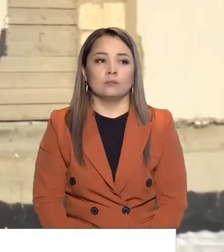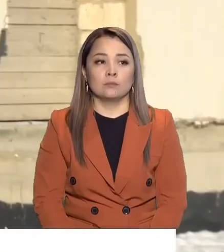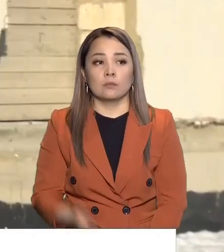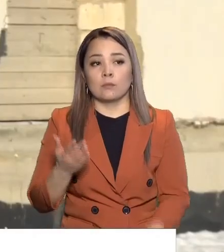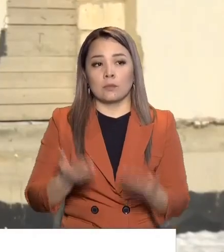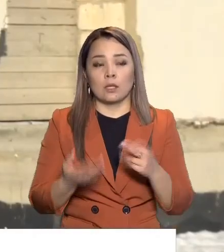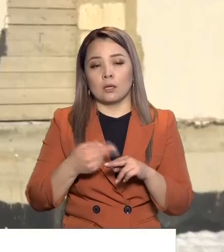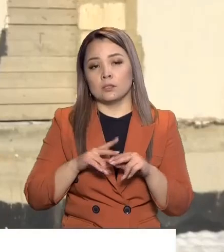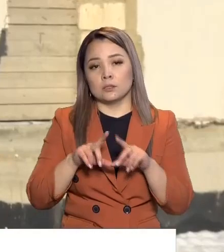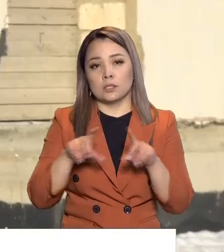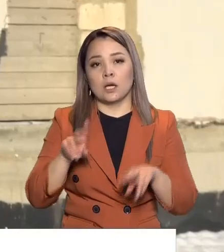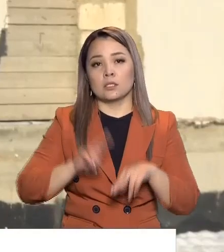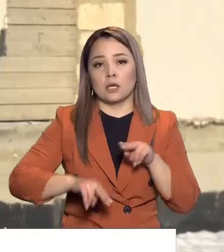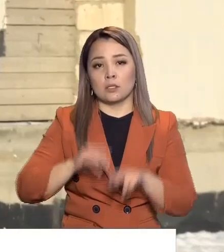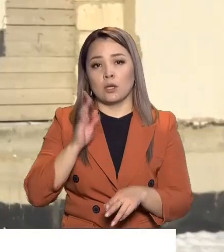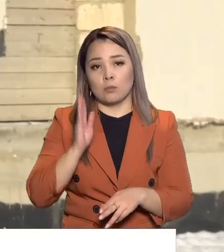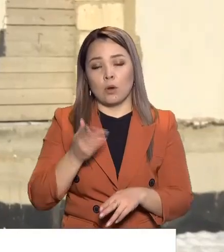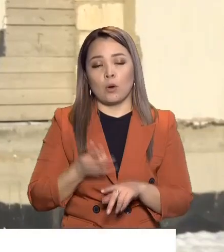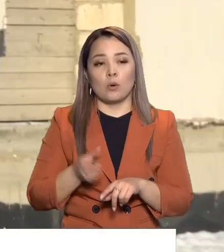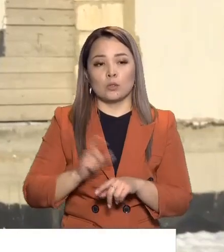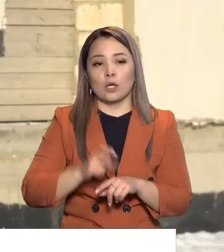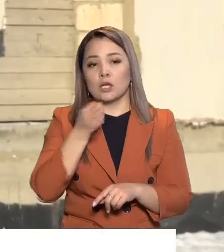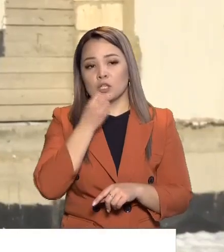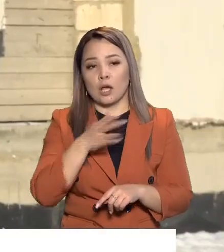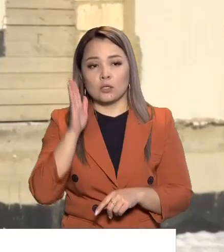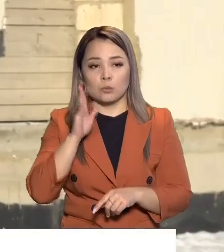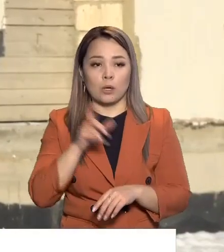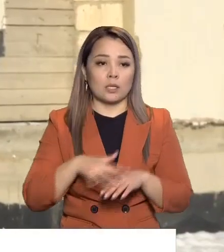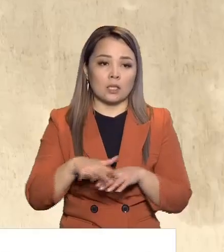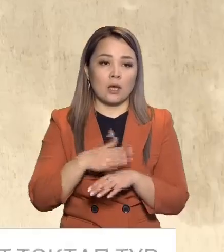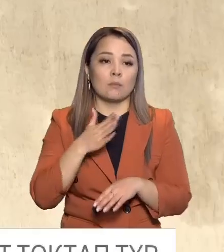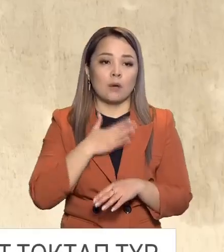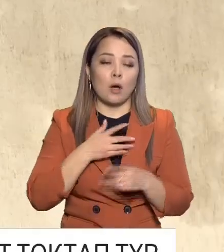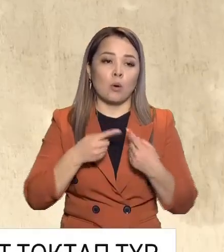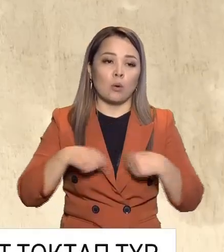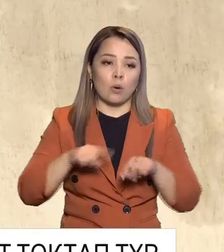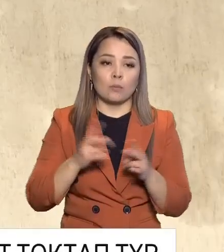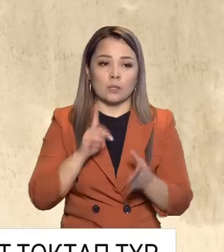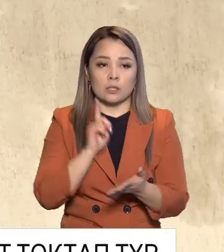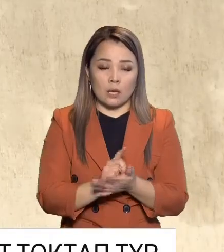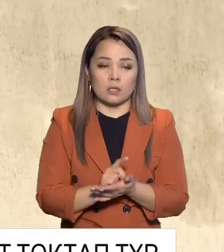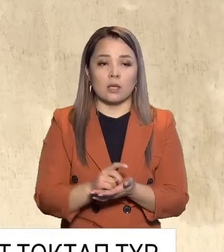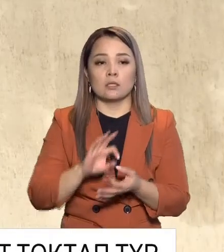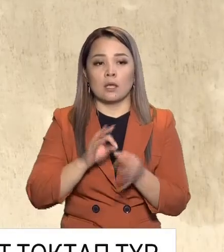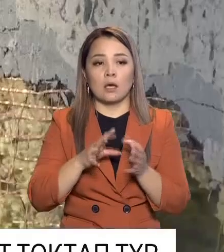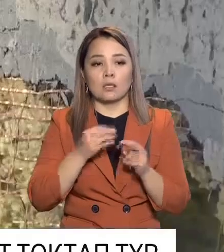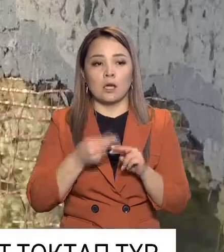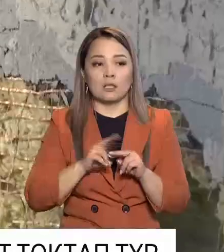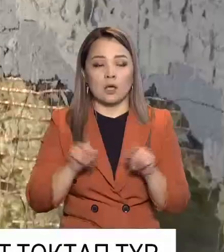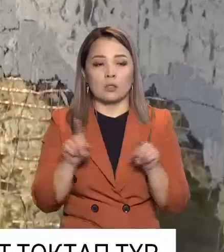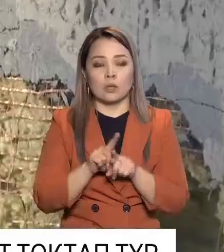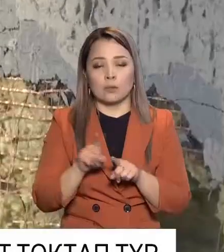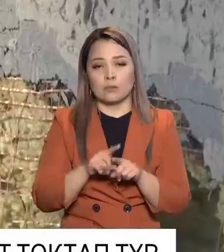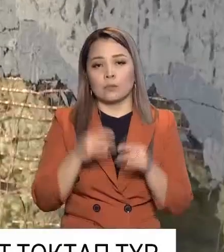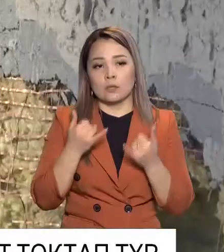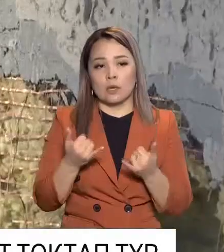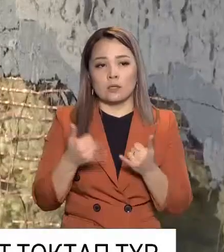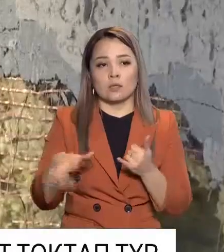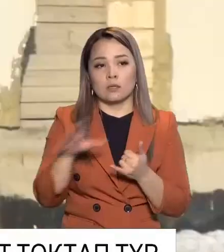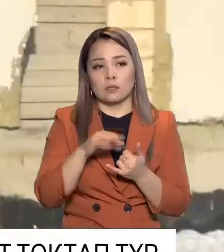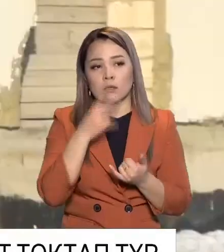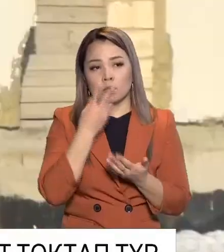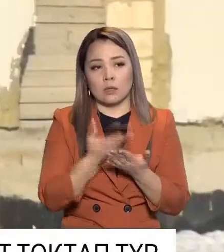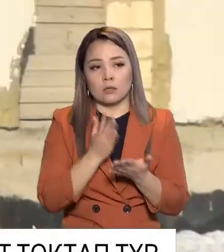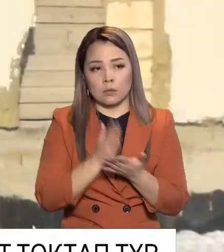нысан салынса, өте жақсы болар еді халық үшін де, біздің қоғам үшін де. Мәдениет үйіне жиналатын халықтың мысалы көлемі көп болып